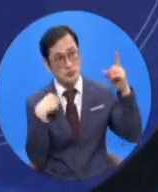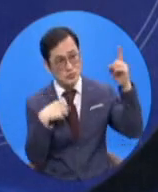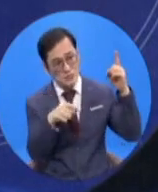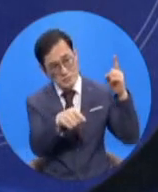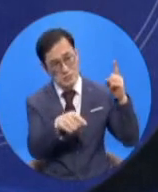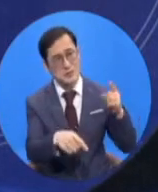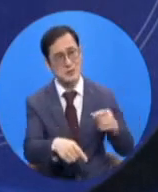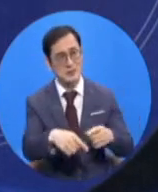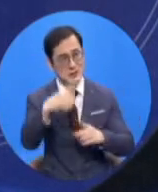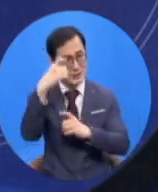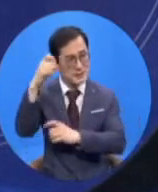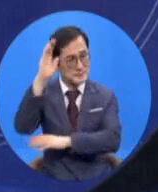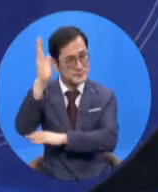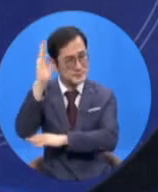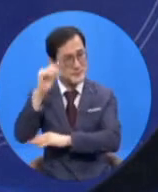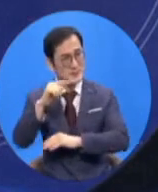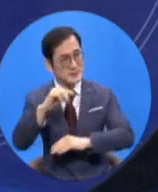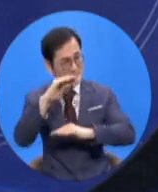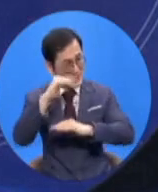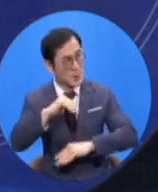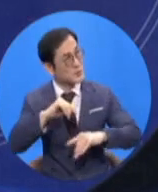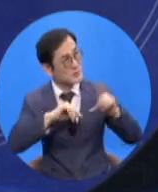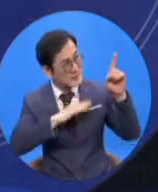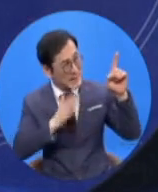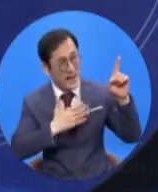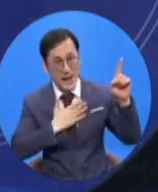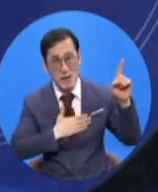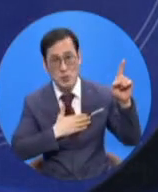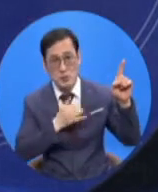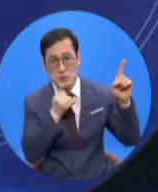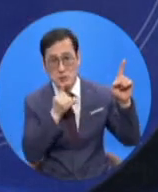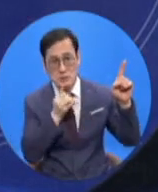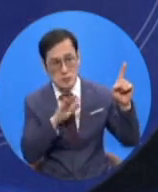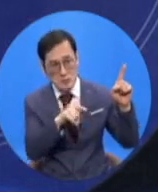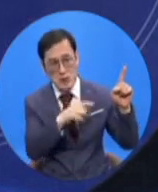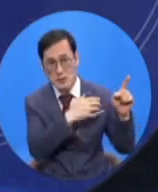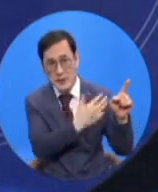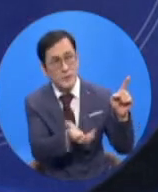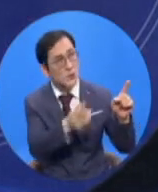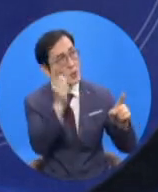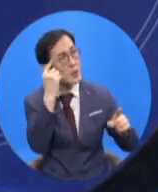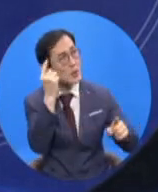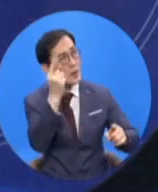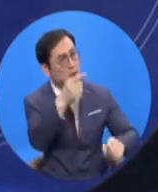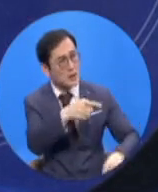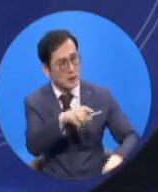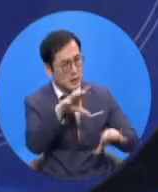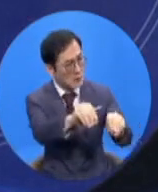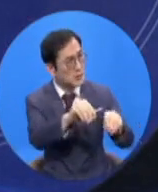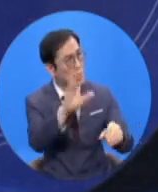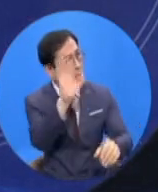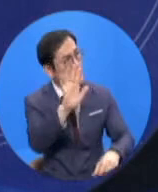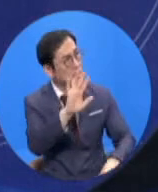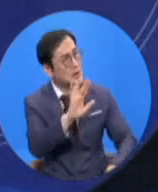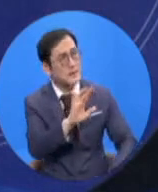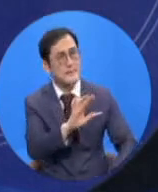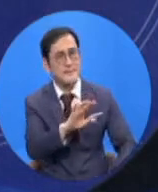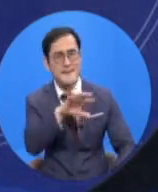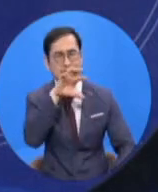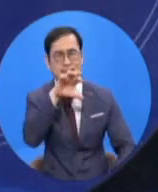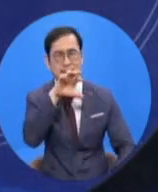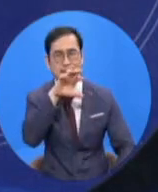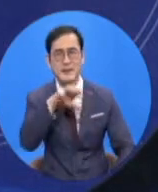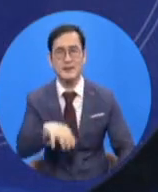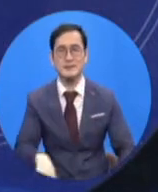내용을 미리 알고도 방치한 게 아니냐라는 의혹까지 지금 제기하고 있는데 그 이유가 어제 이광국